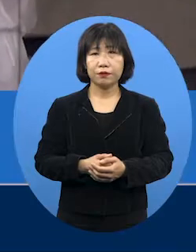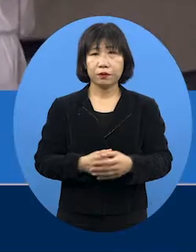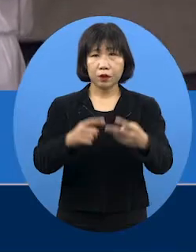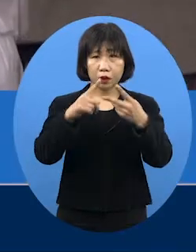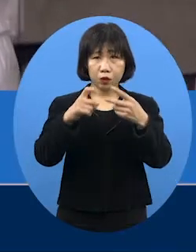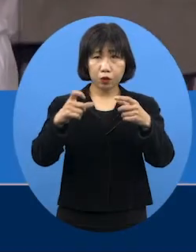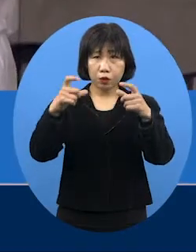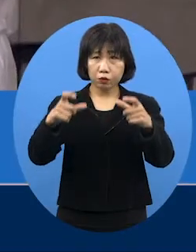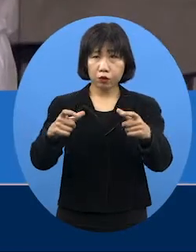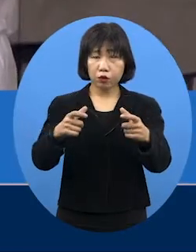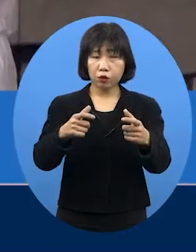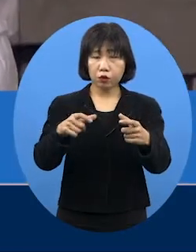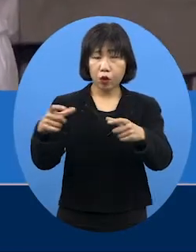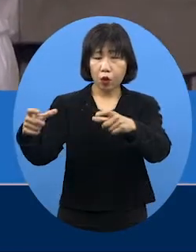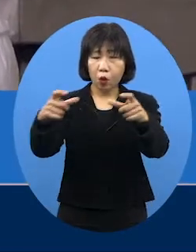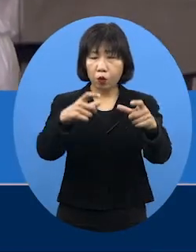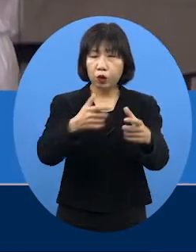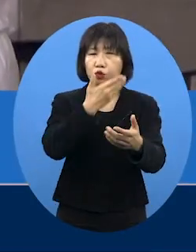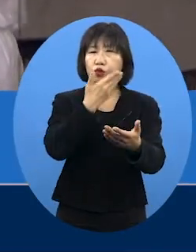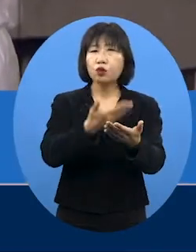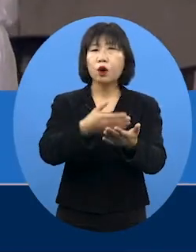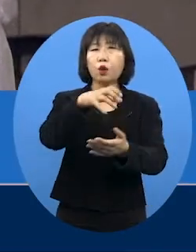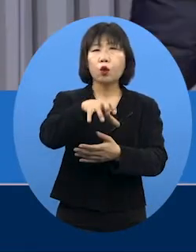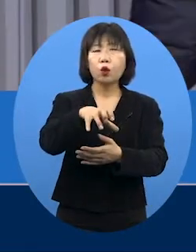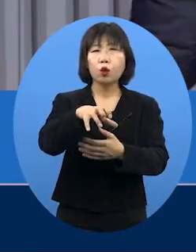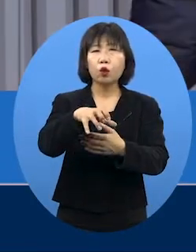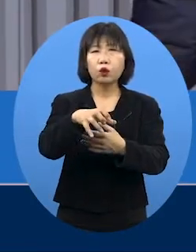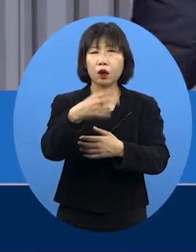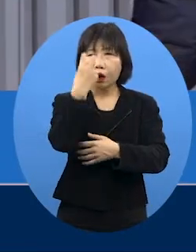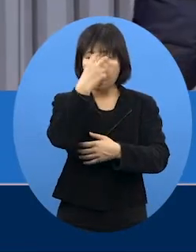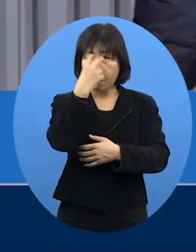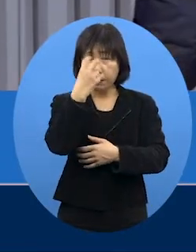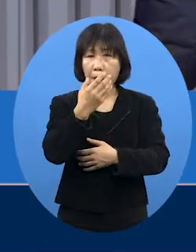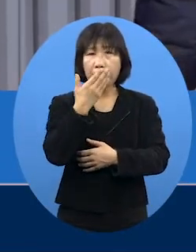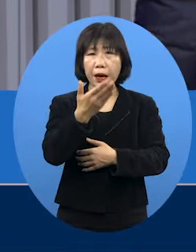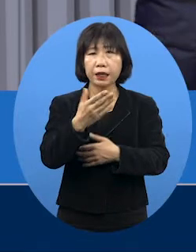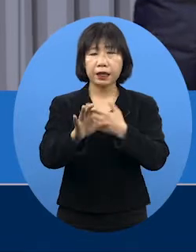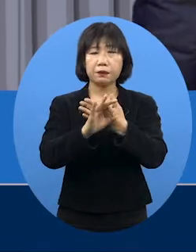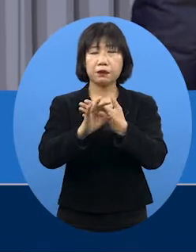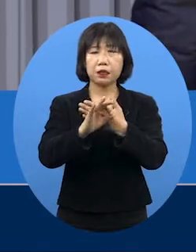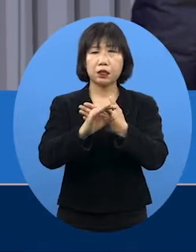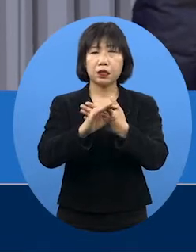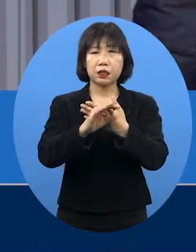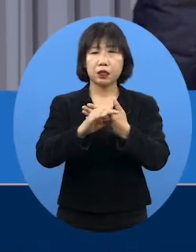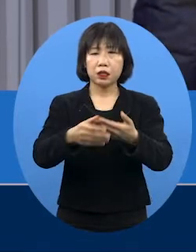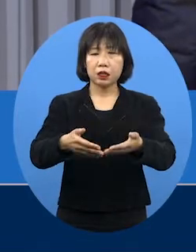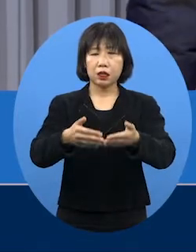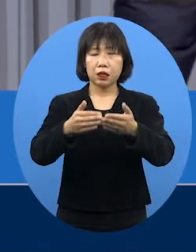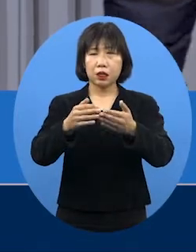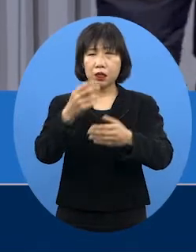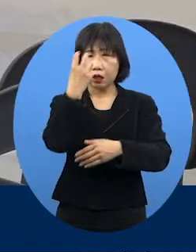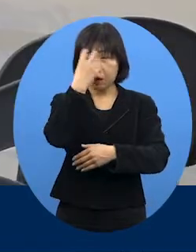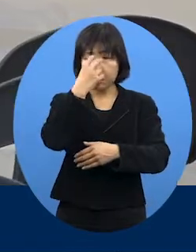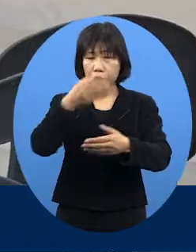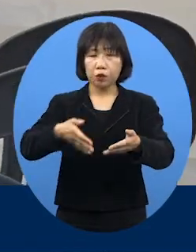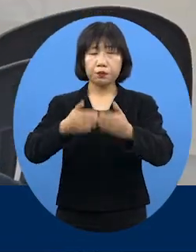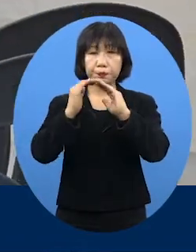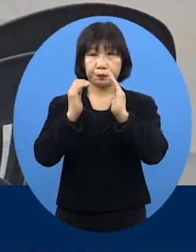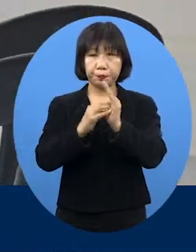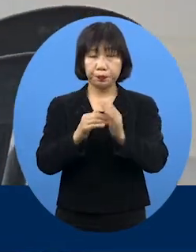동대문구는 관내 지우 지역 의 누구다 검사를 받을 수 있는 임시 선배 할 진료소를 설치 운영합니다